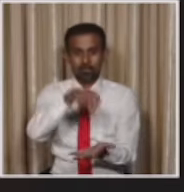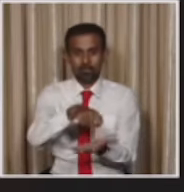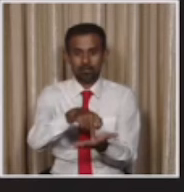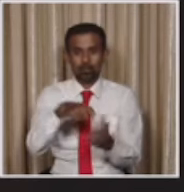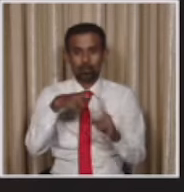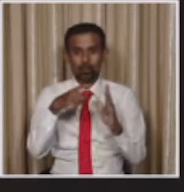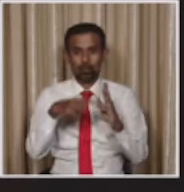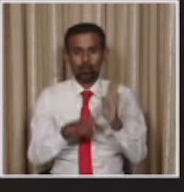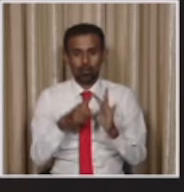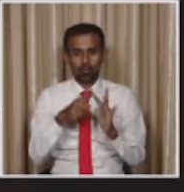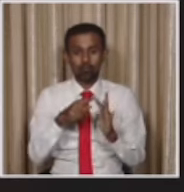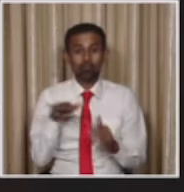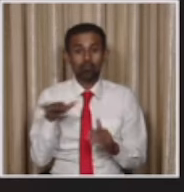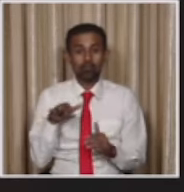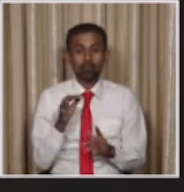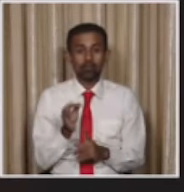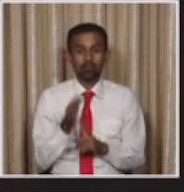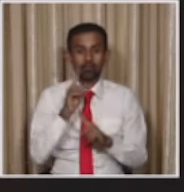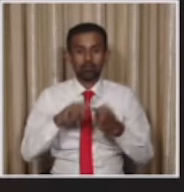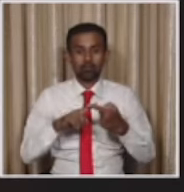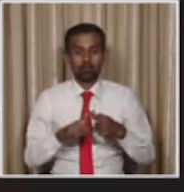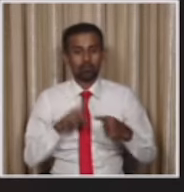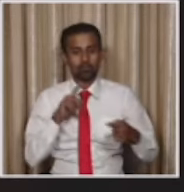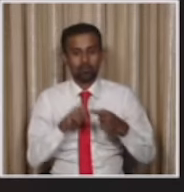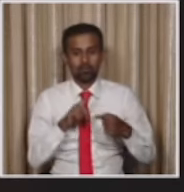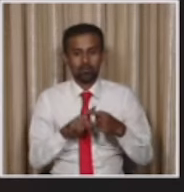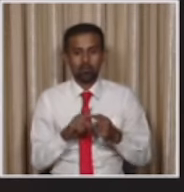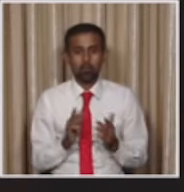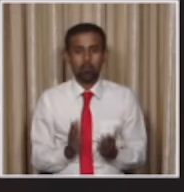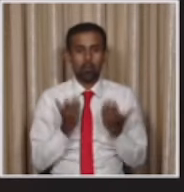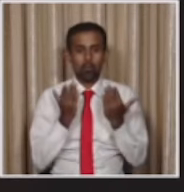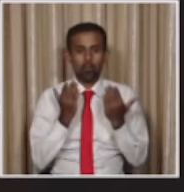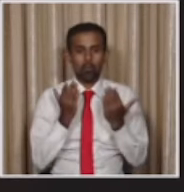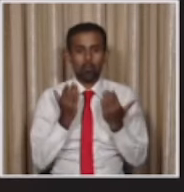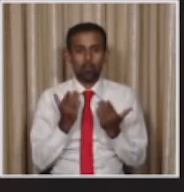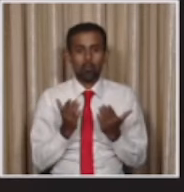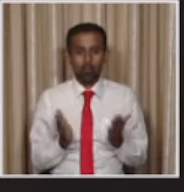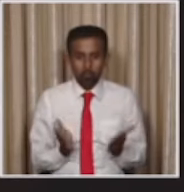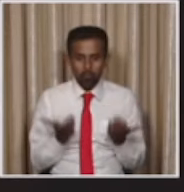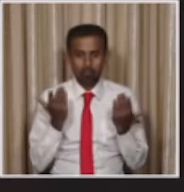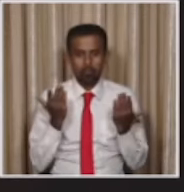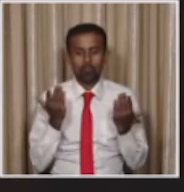කුලියපිටියේ ජනාධිපතිවරණ සටන ආරම්භ කරන්න දියත් කරන්න